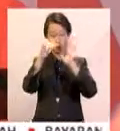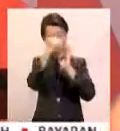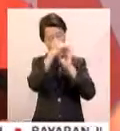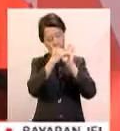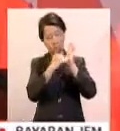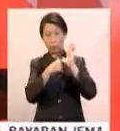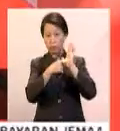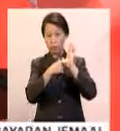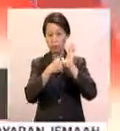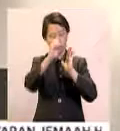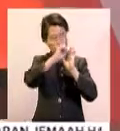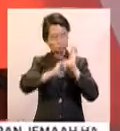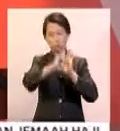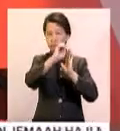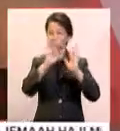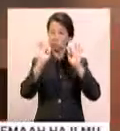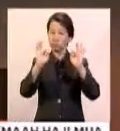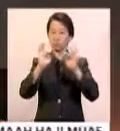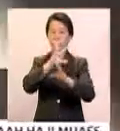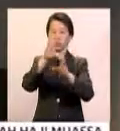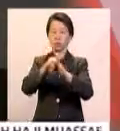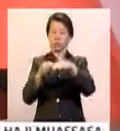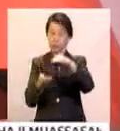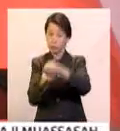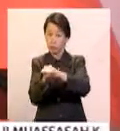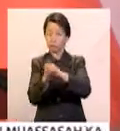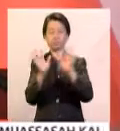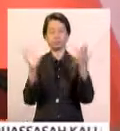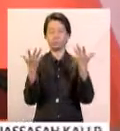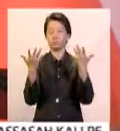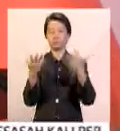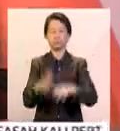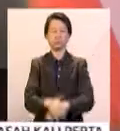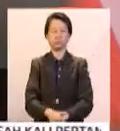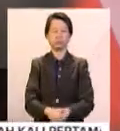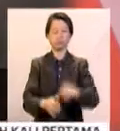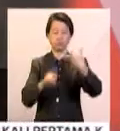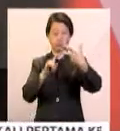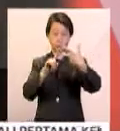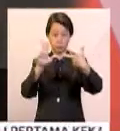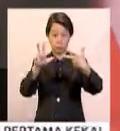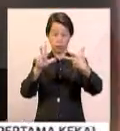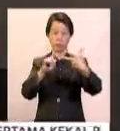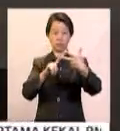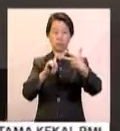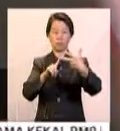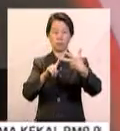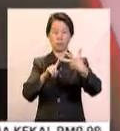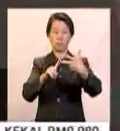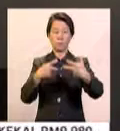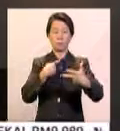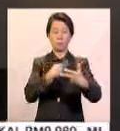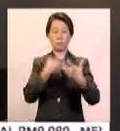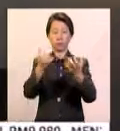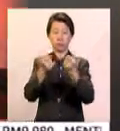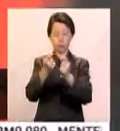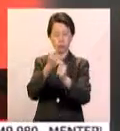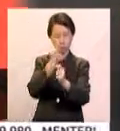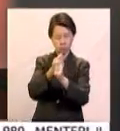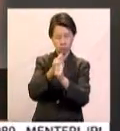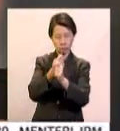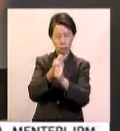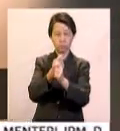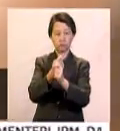tadi, tidak ada satu pun yang terlibat dengan rasuah. Yang ketiganya, kita nak tentukan juga